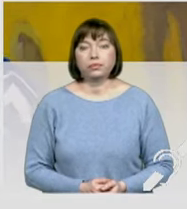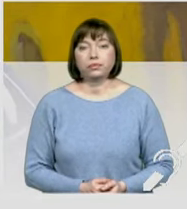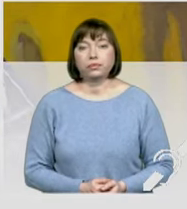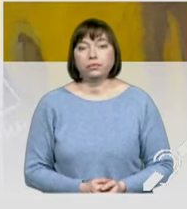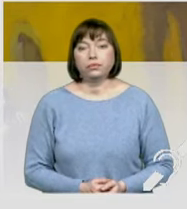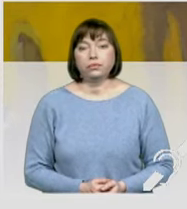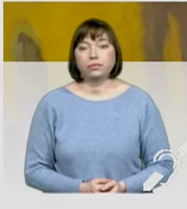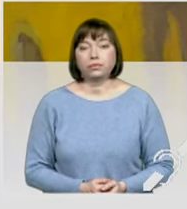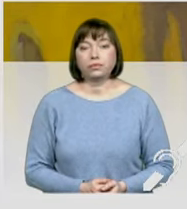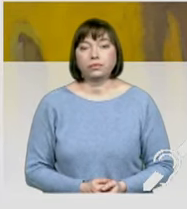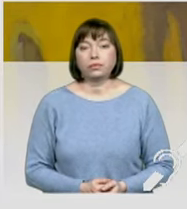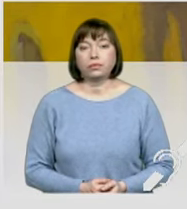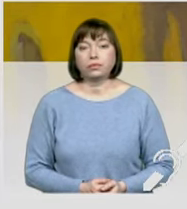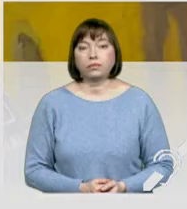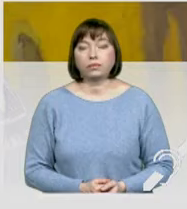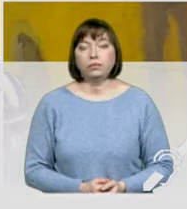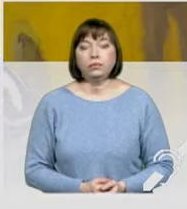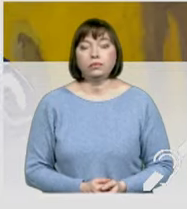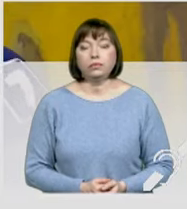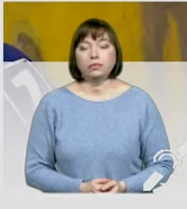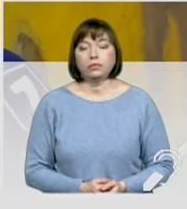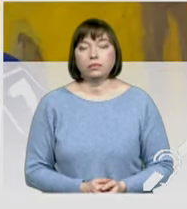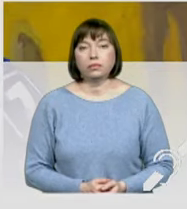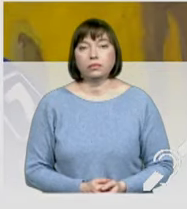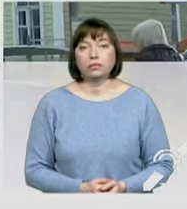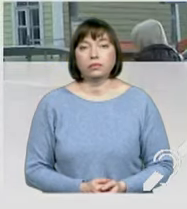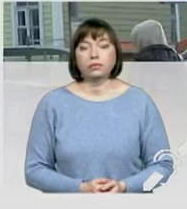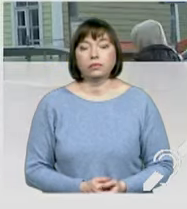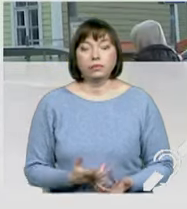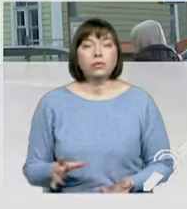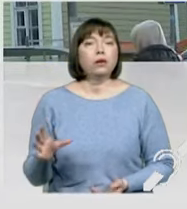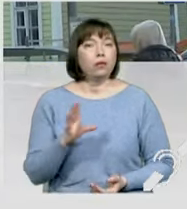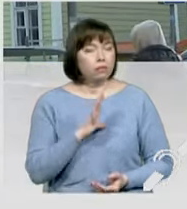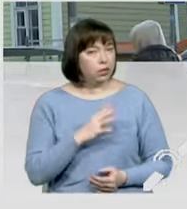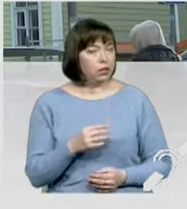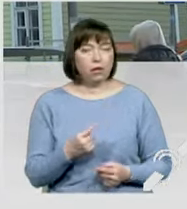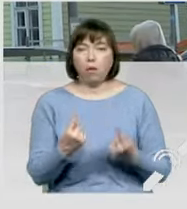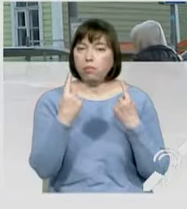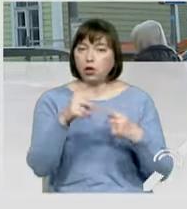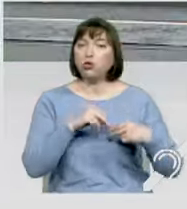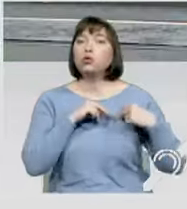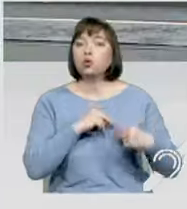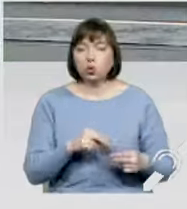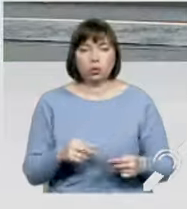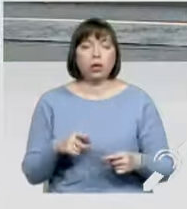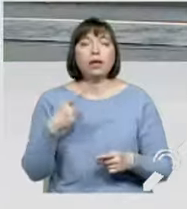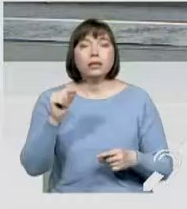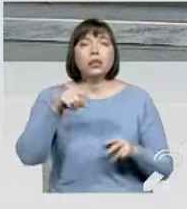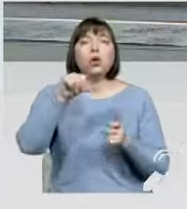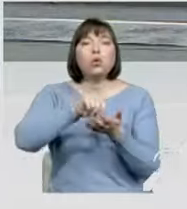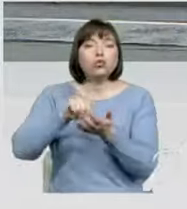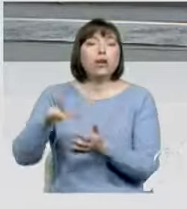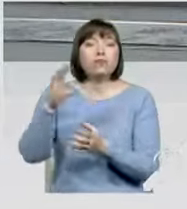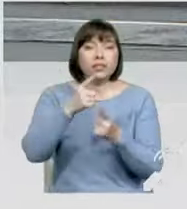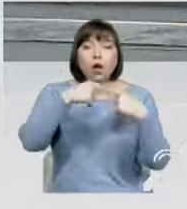lot, explained importance of European Union. A fost o muncă de echipă la care au participat toate